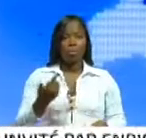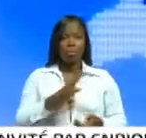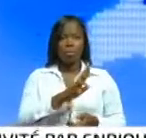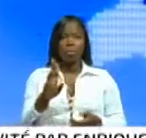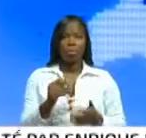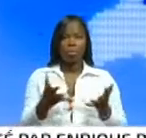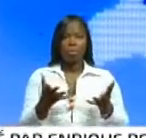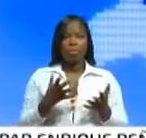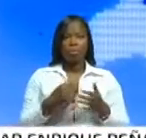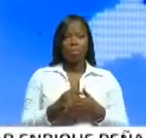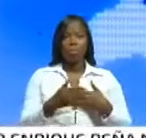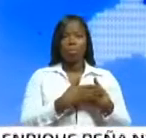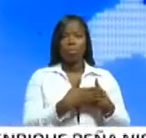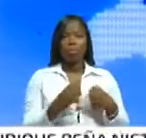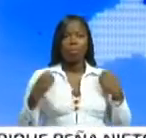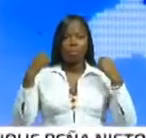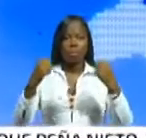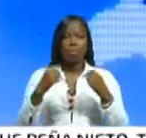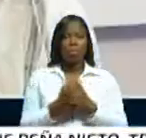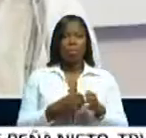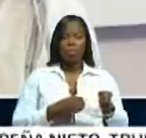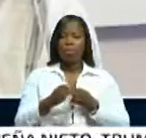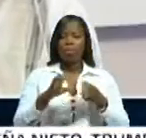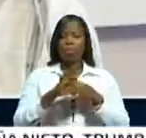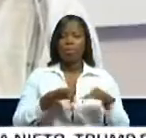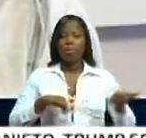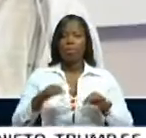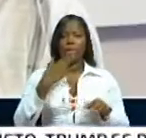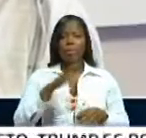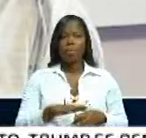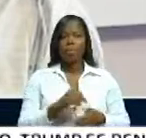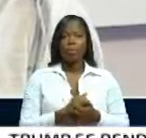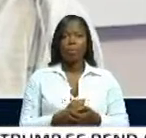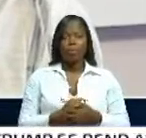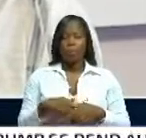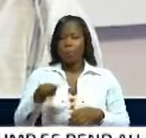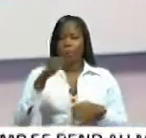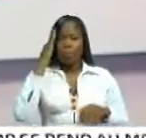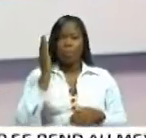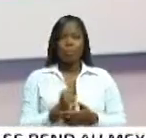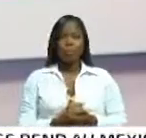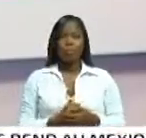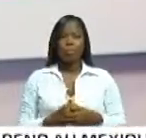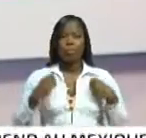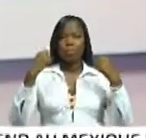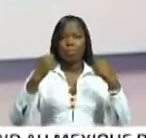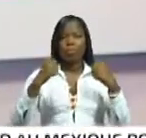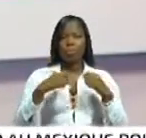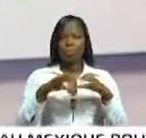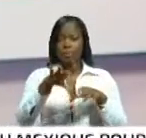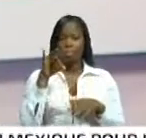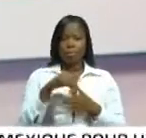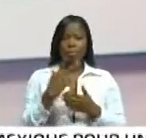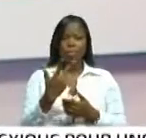du côté du pouvoir nous sommes d'essayer de faire mal à l'opposition on va dire semaines ou mois je vous passe le poil parce que au moment où l'on décidé les